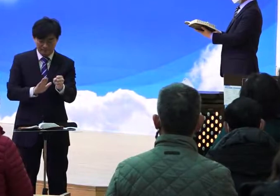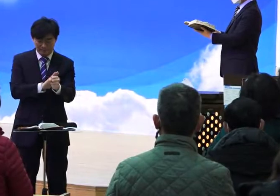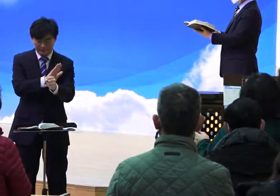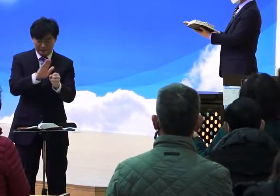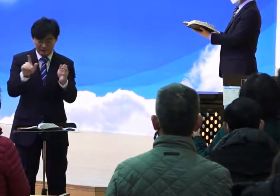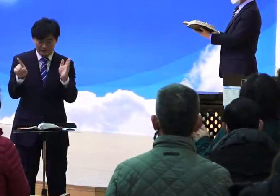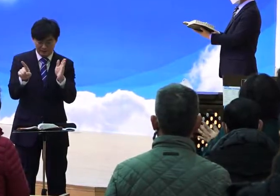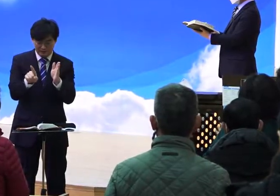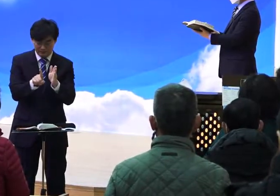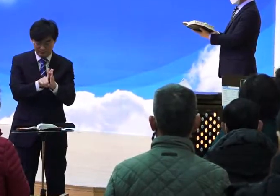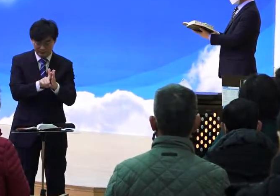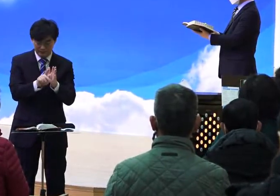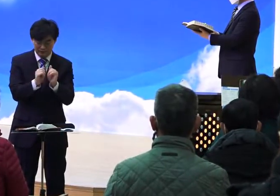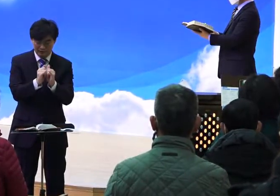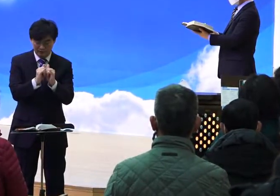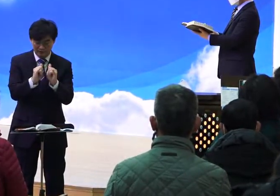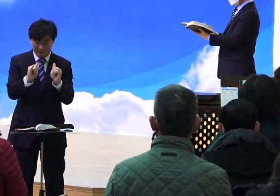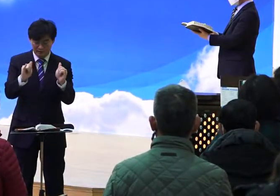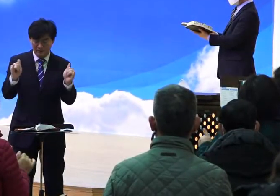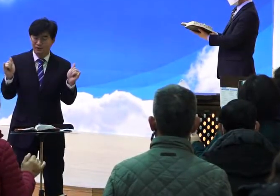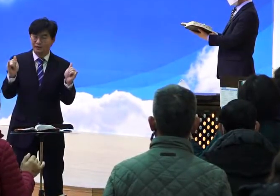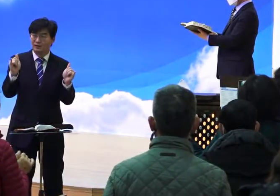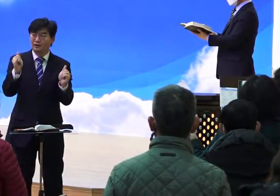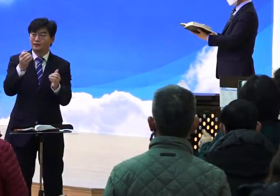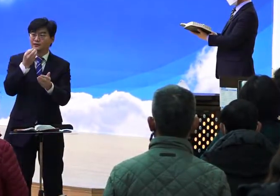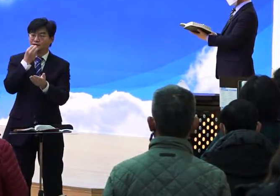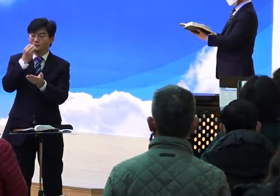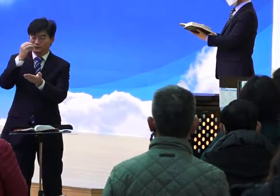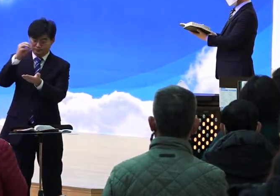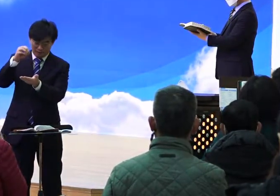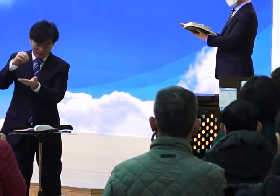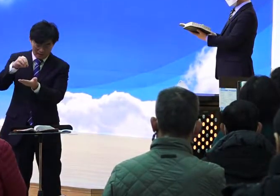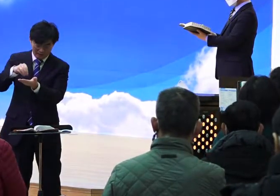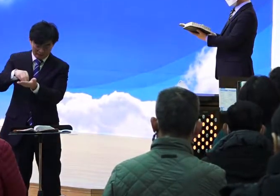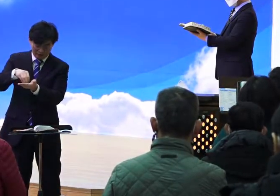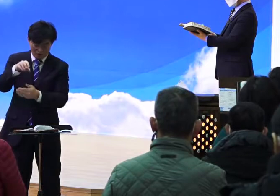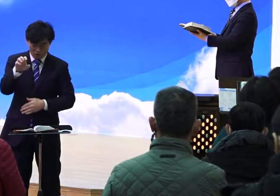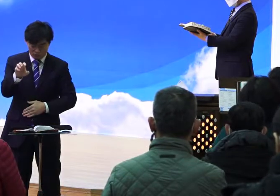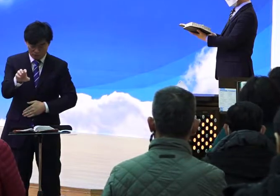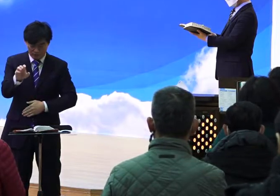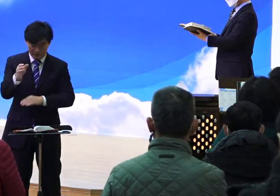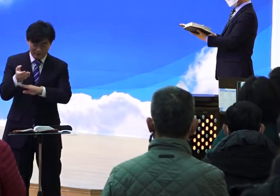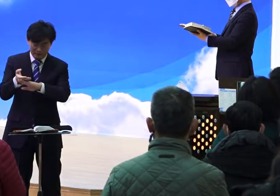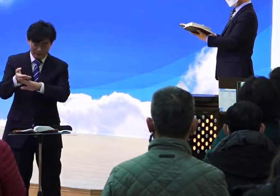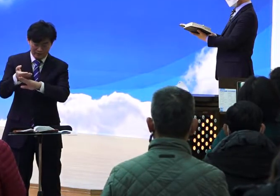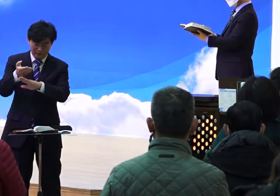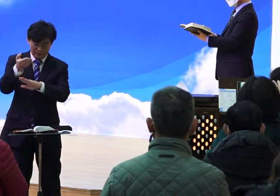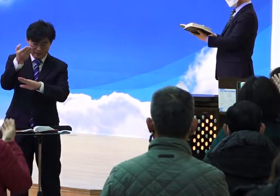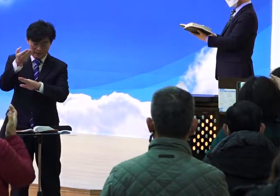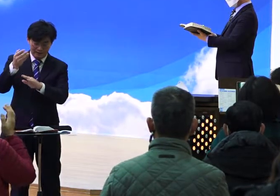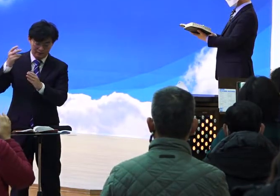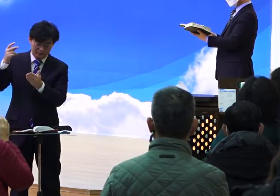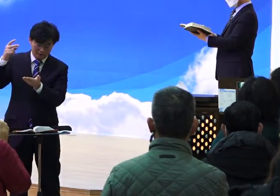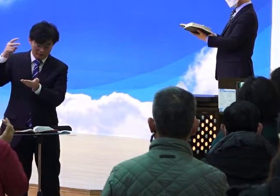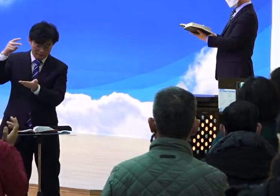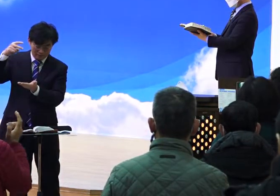사랑 있는 자 그 언덕 위에